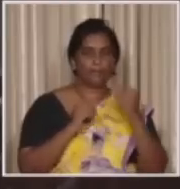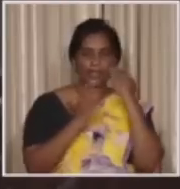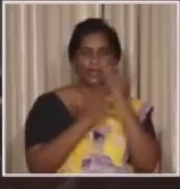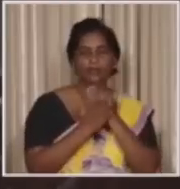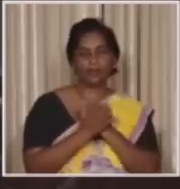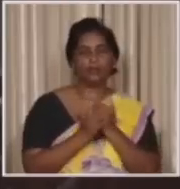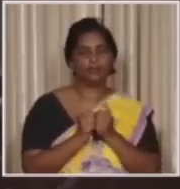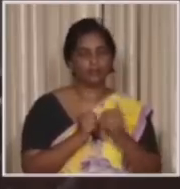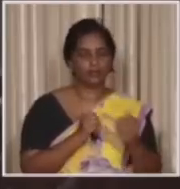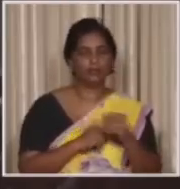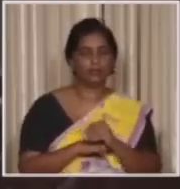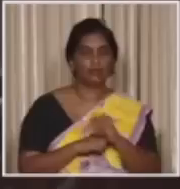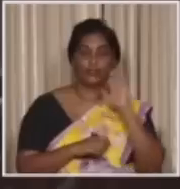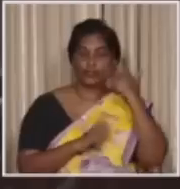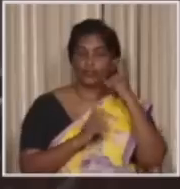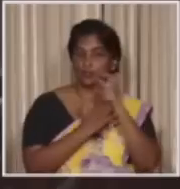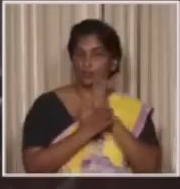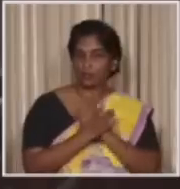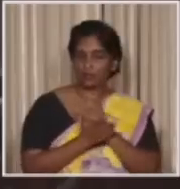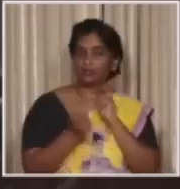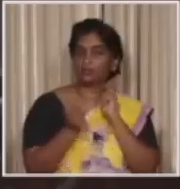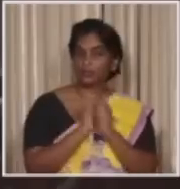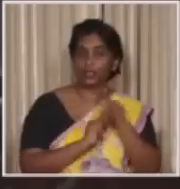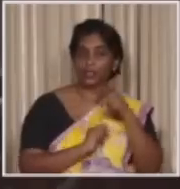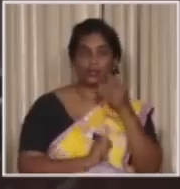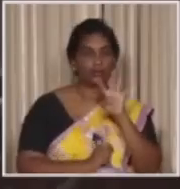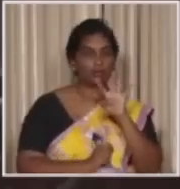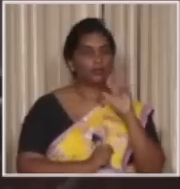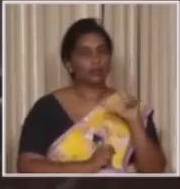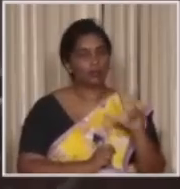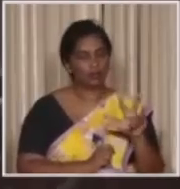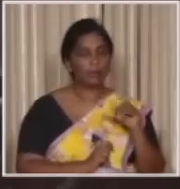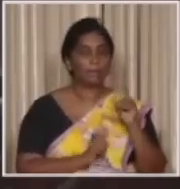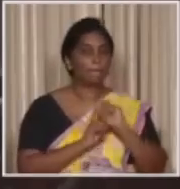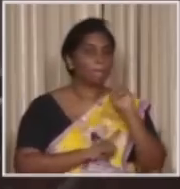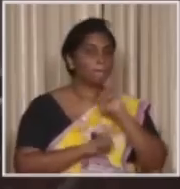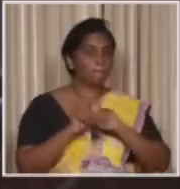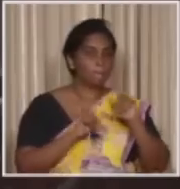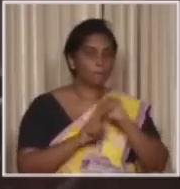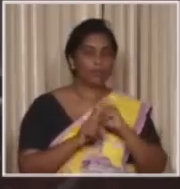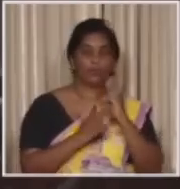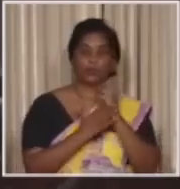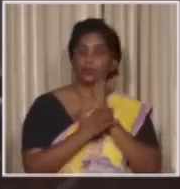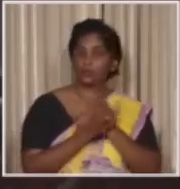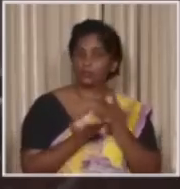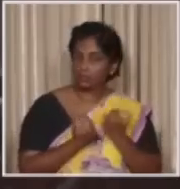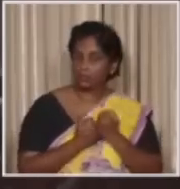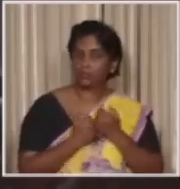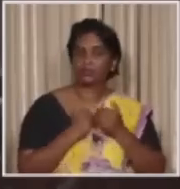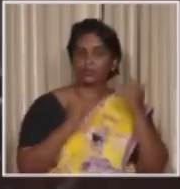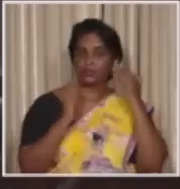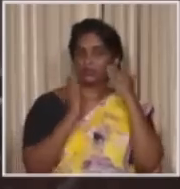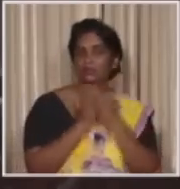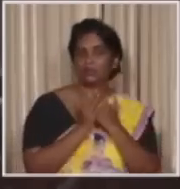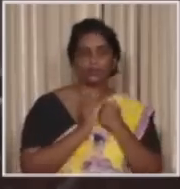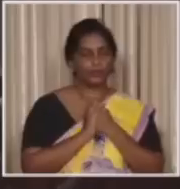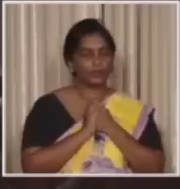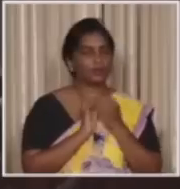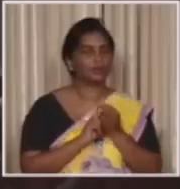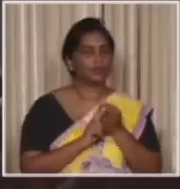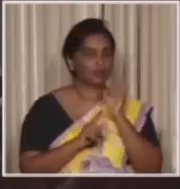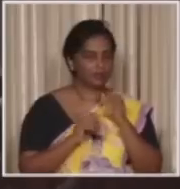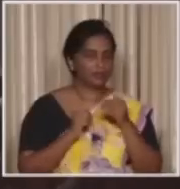සභාවක, විශේෂයෙන්ම ව්‍යවස්ථාව 148 පාර්ලිමේන්තුවට ව්‍යවස්ථාදායකයට තියෙන බලය තමයි ගරු